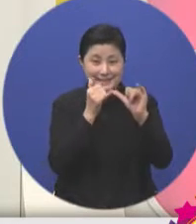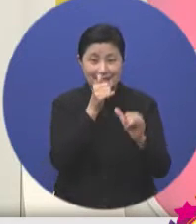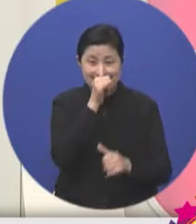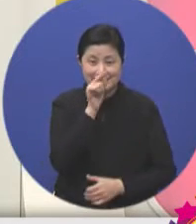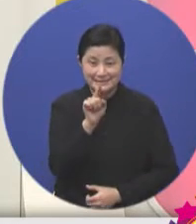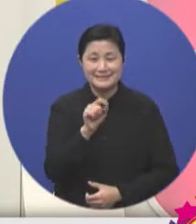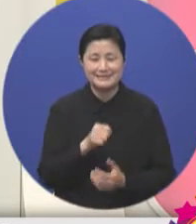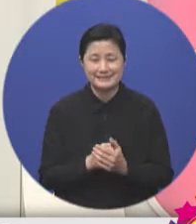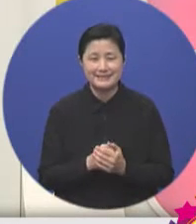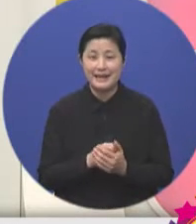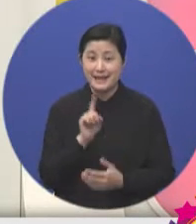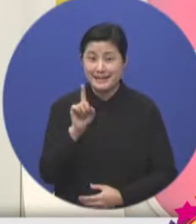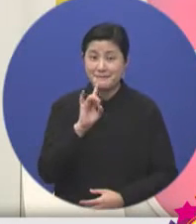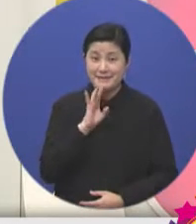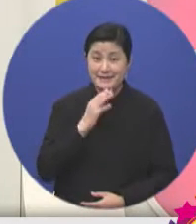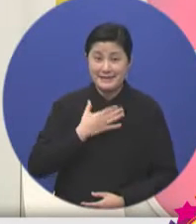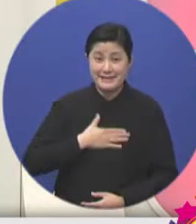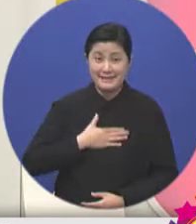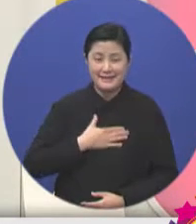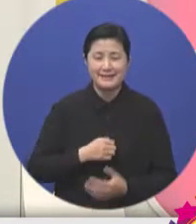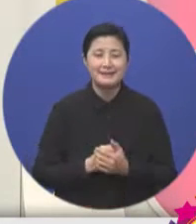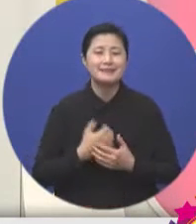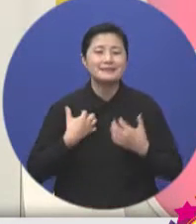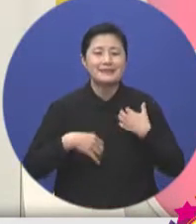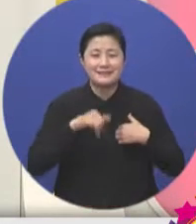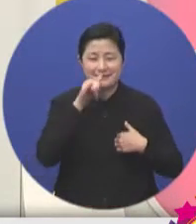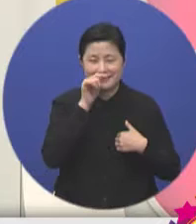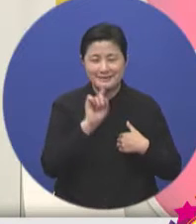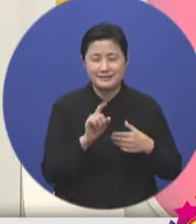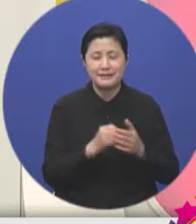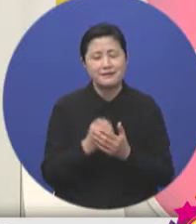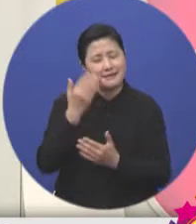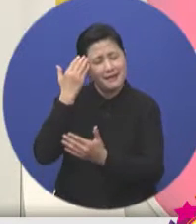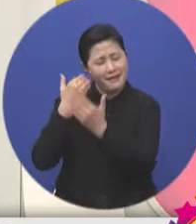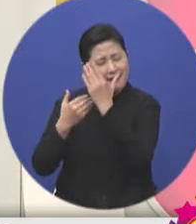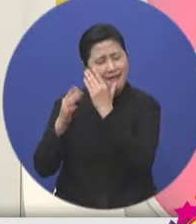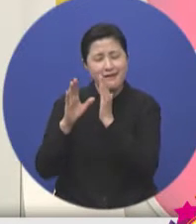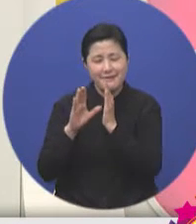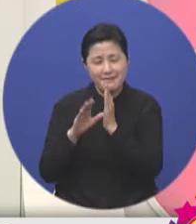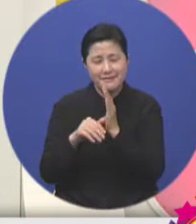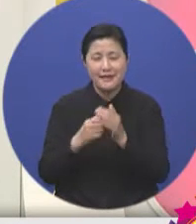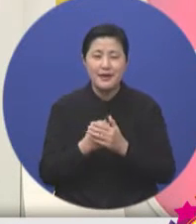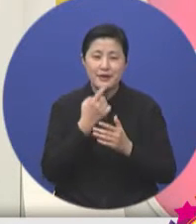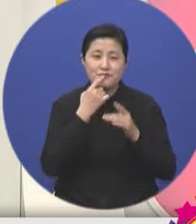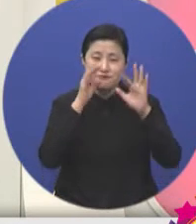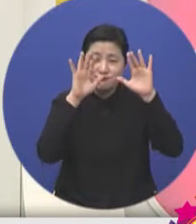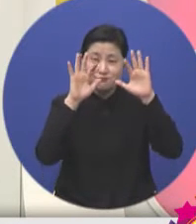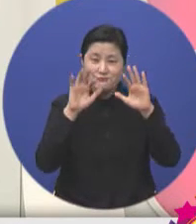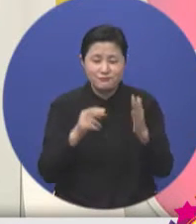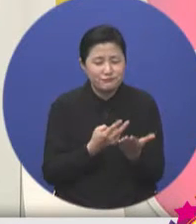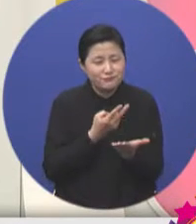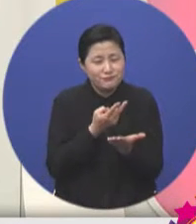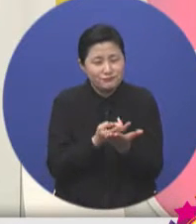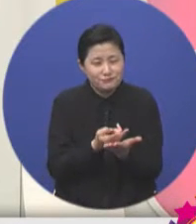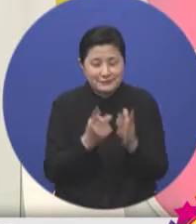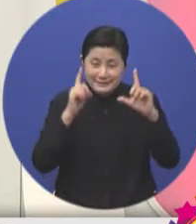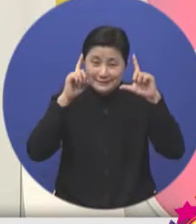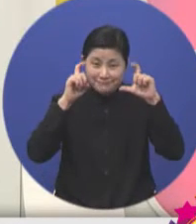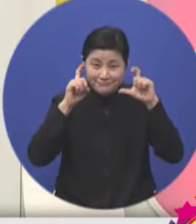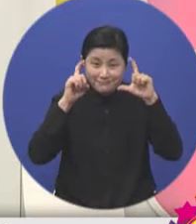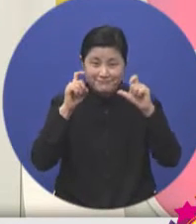개만. 아주 재밌는 네. 걸로. 진짜 옛날에 눈에 누워서 사진도